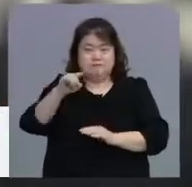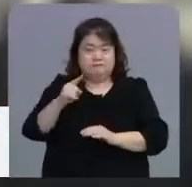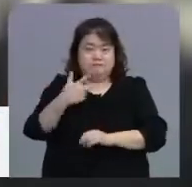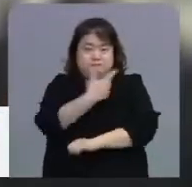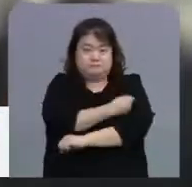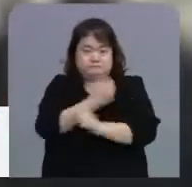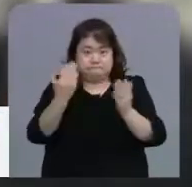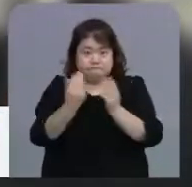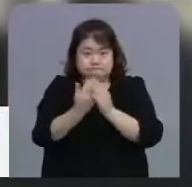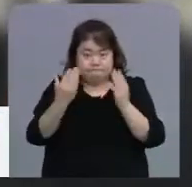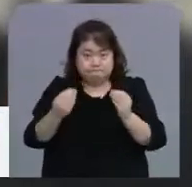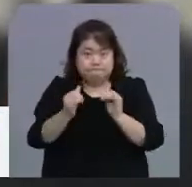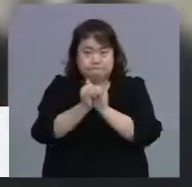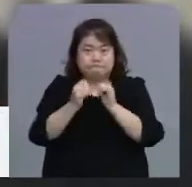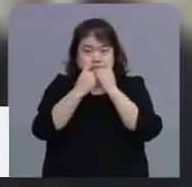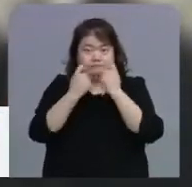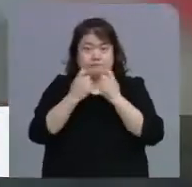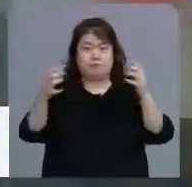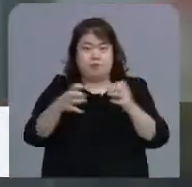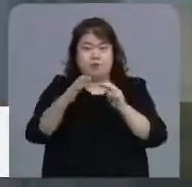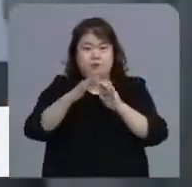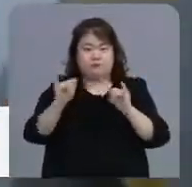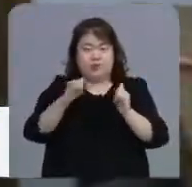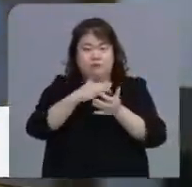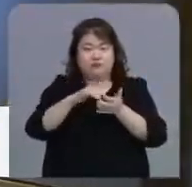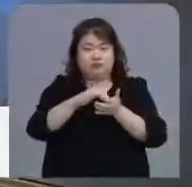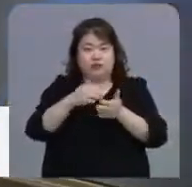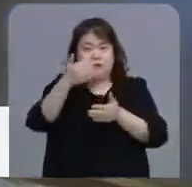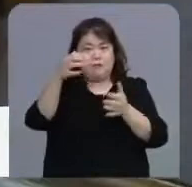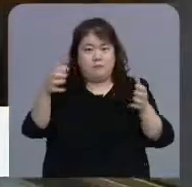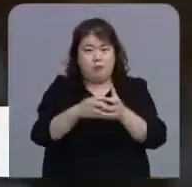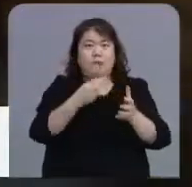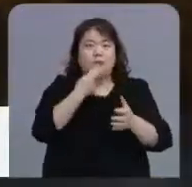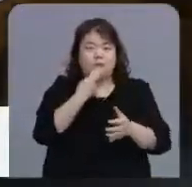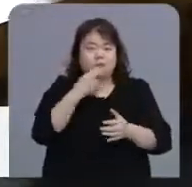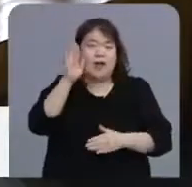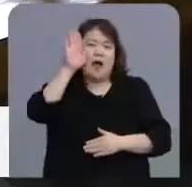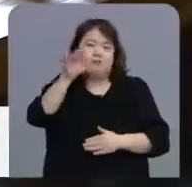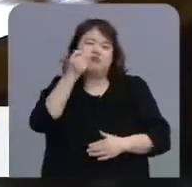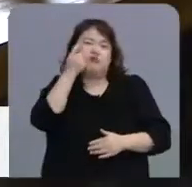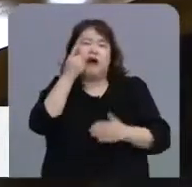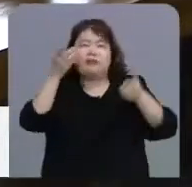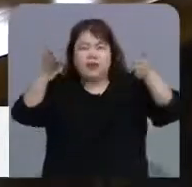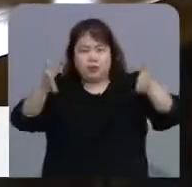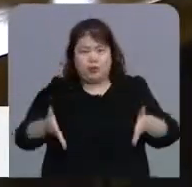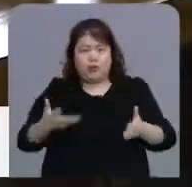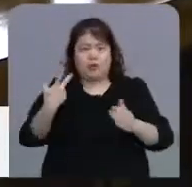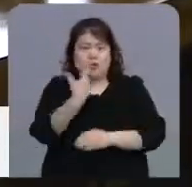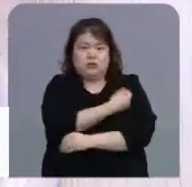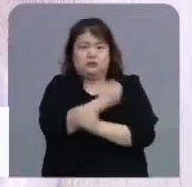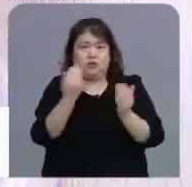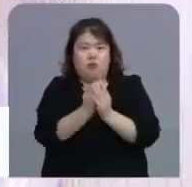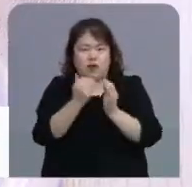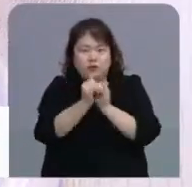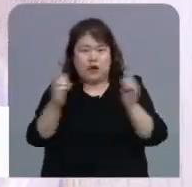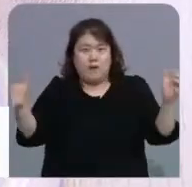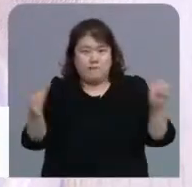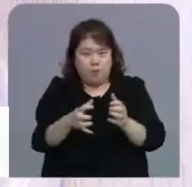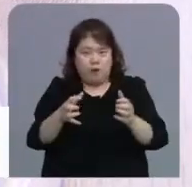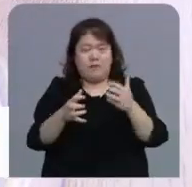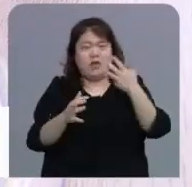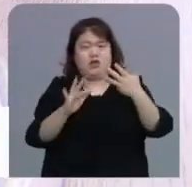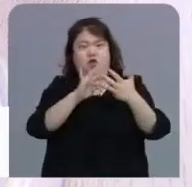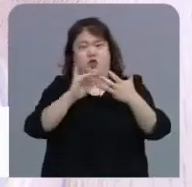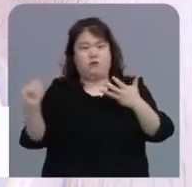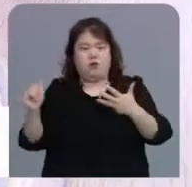접종을 마친 사람은 사적 모임 인원에 포함되지 않았는데 앞으로 한 달 동안은 접종 완료자를 포함해 8명으로